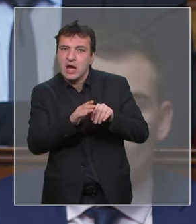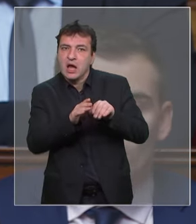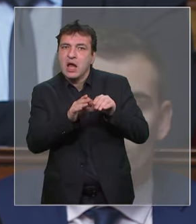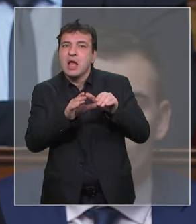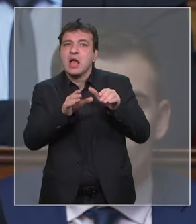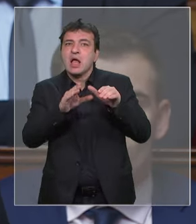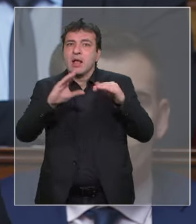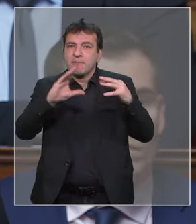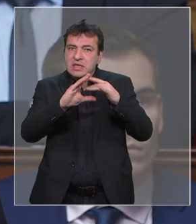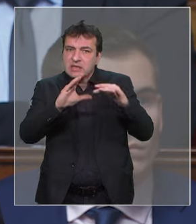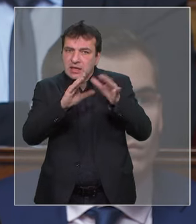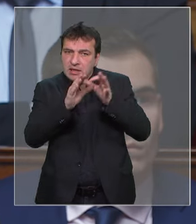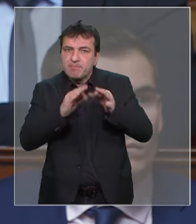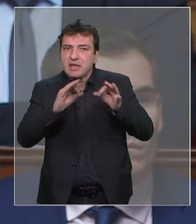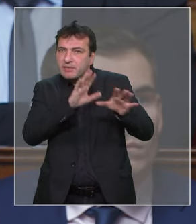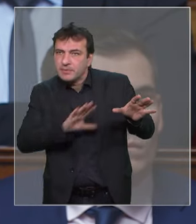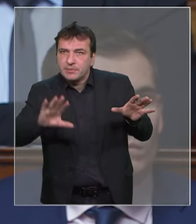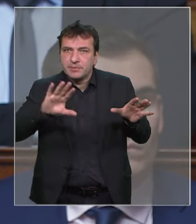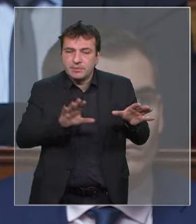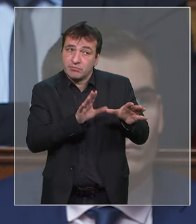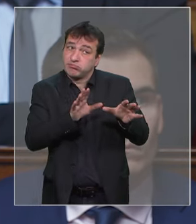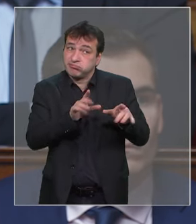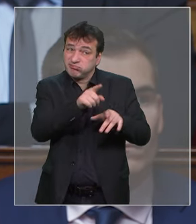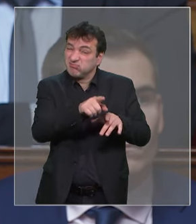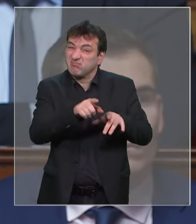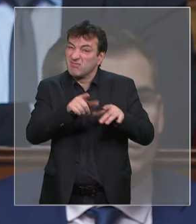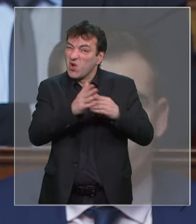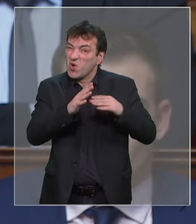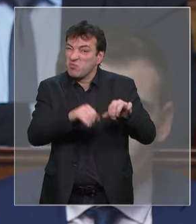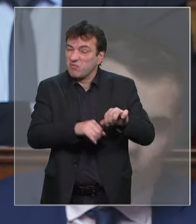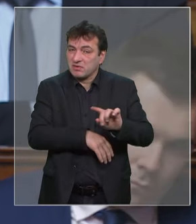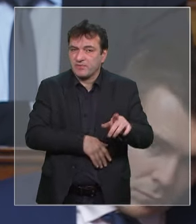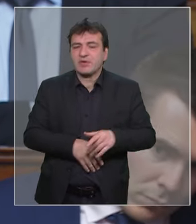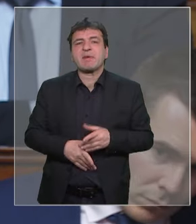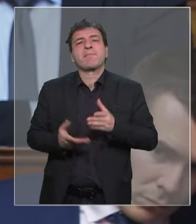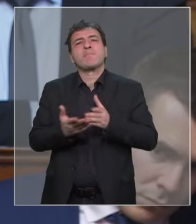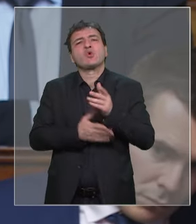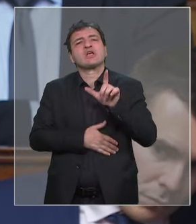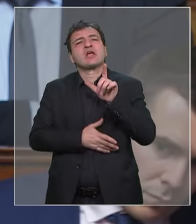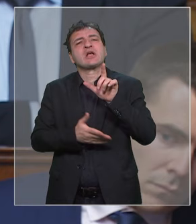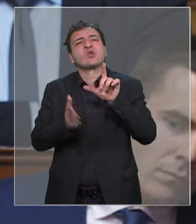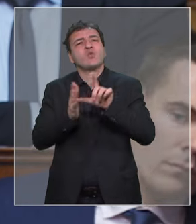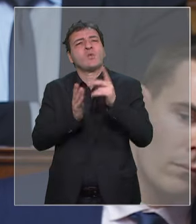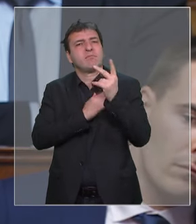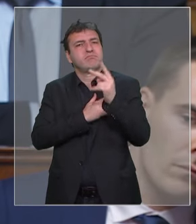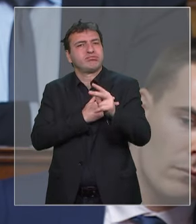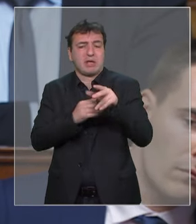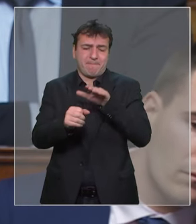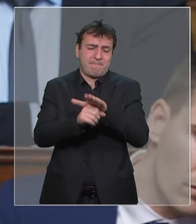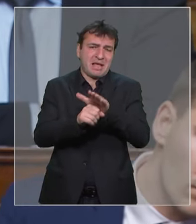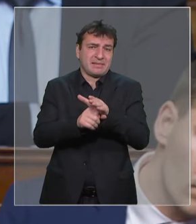vous êtes le premier à savoir qu'en ignorant l'obstacle posé par cet accord bilatéral, votre projet de loi est non seulement insuffisant, mais surtout